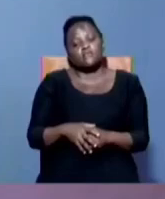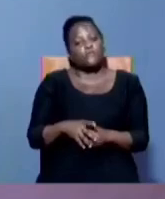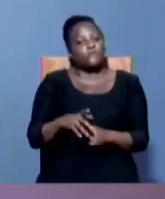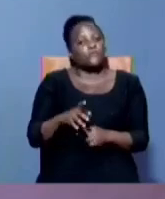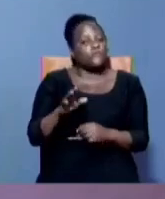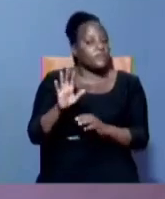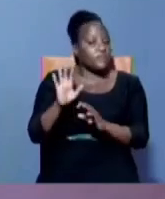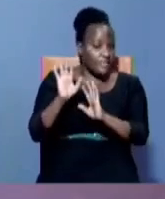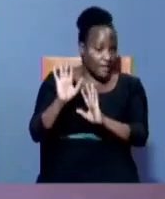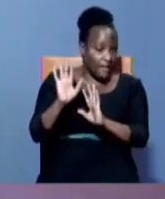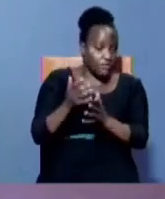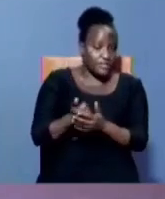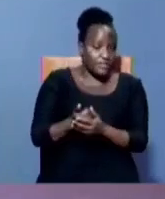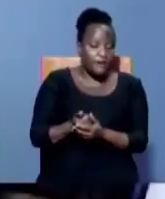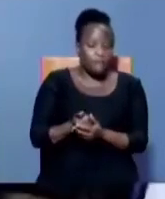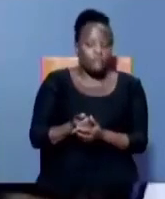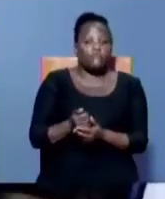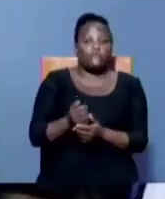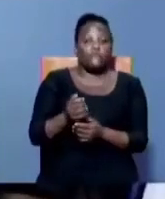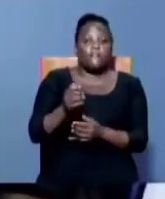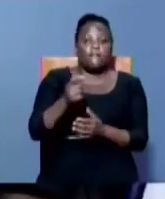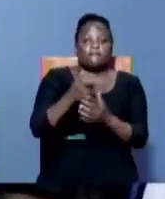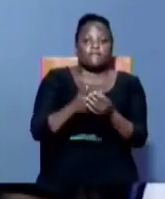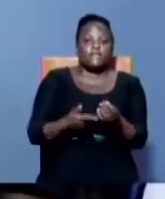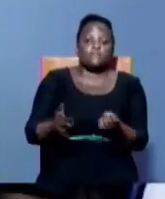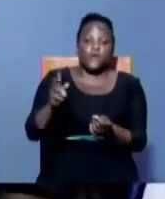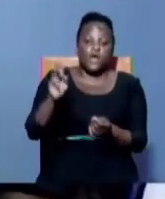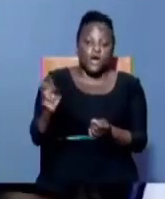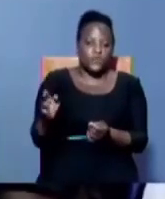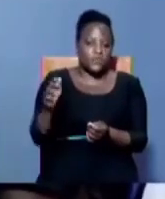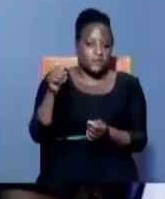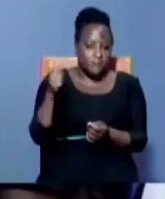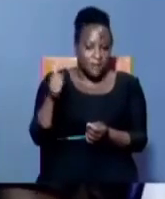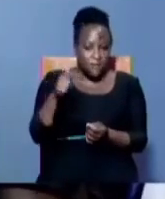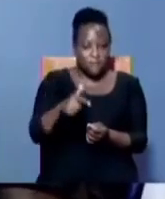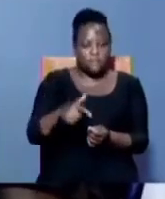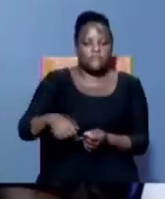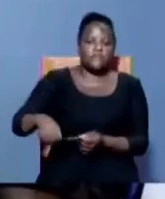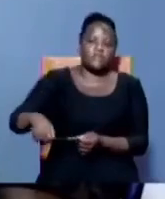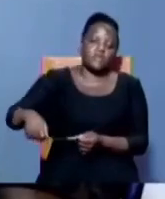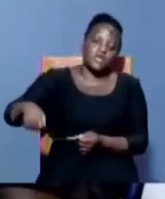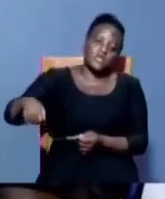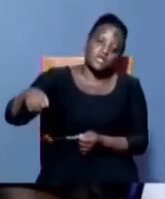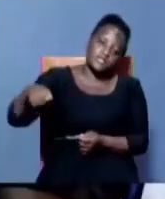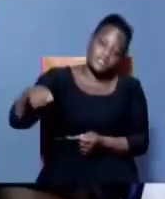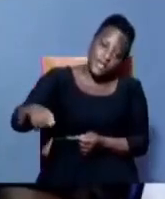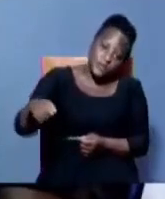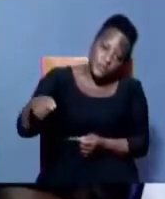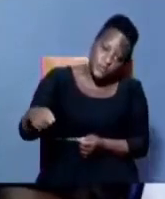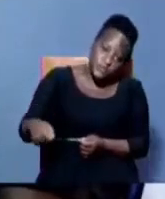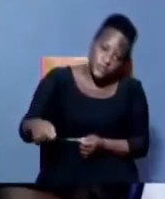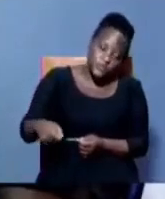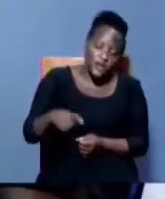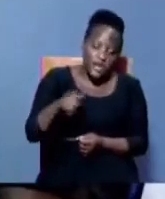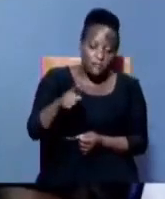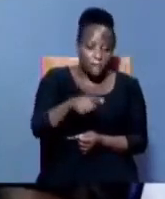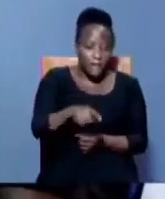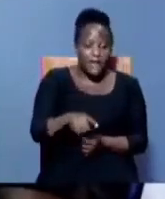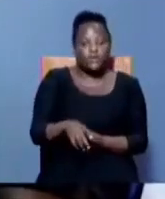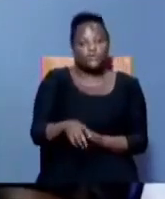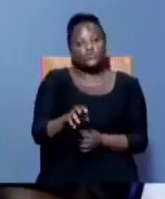Haruni iko bado kwenye sanduku. Iko bado kwenye sanduku. Na iko pale kutuonya tusije